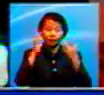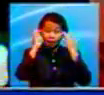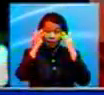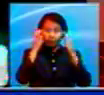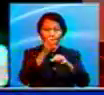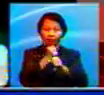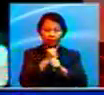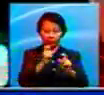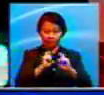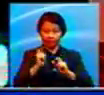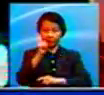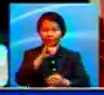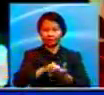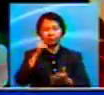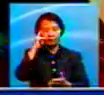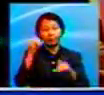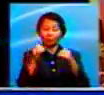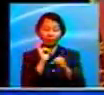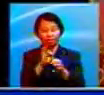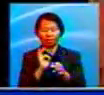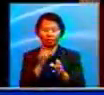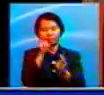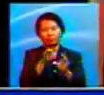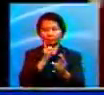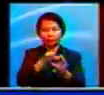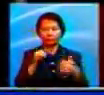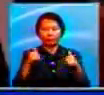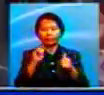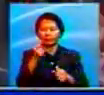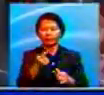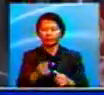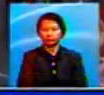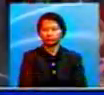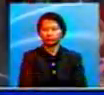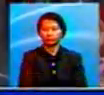lah dapat hari ni. Main-main je isi ni, tak sungguh pun. Last minute tadi orang isi.